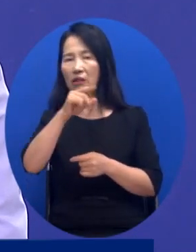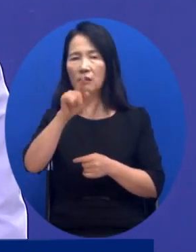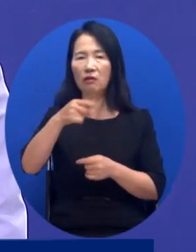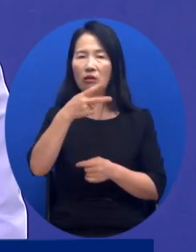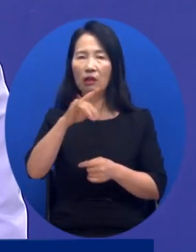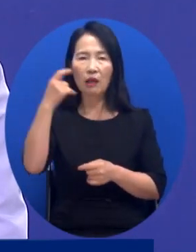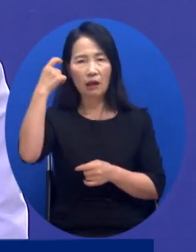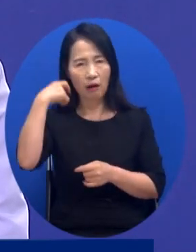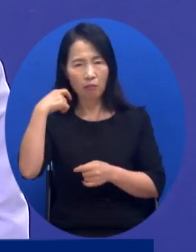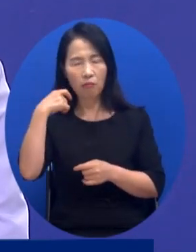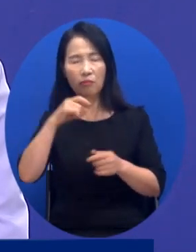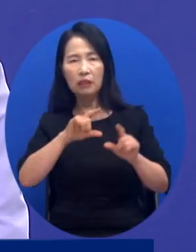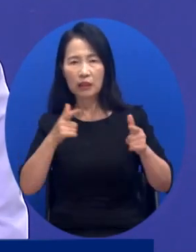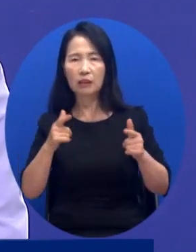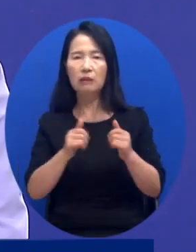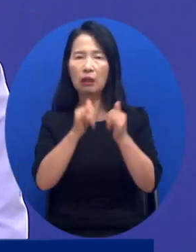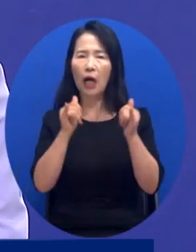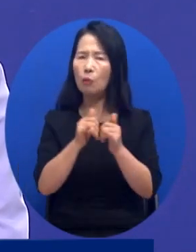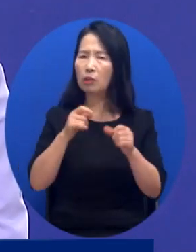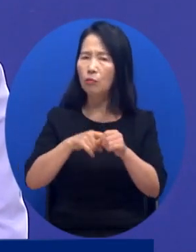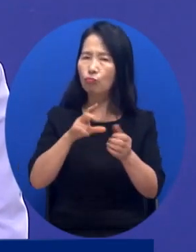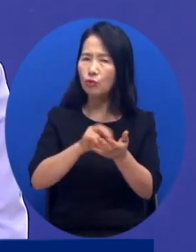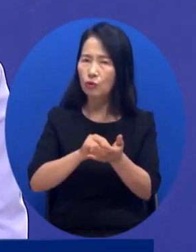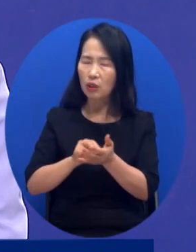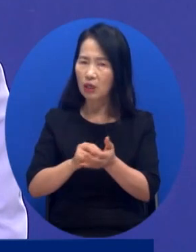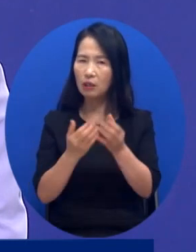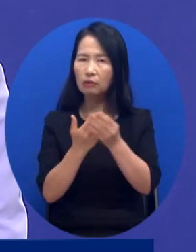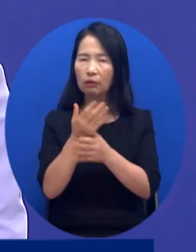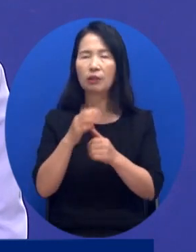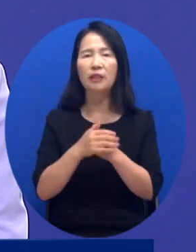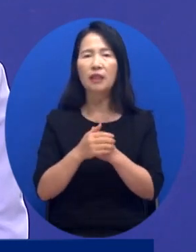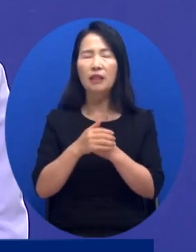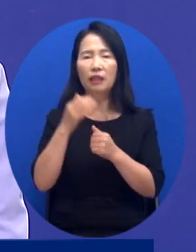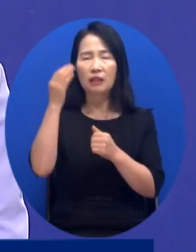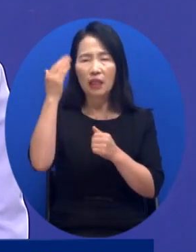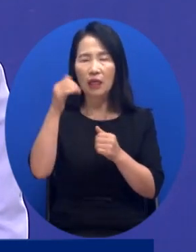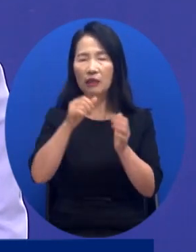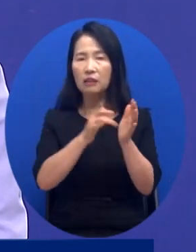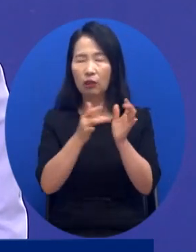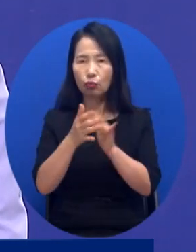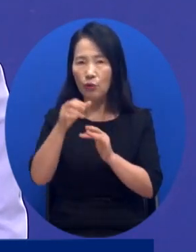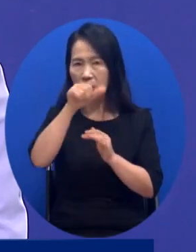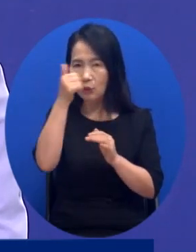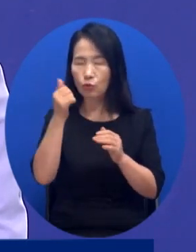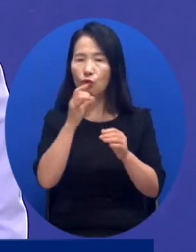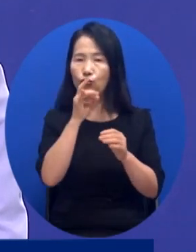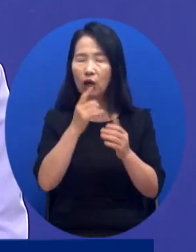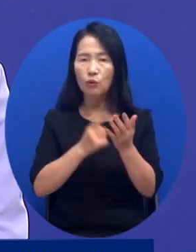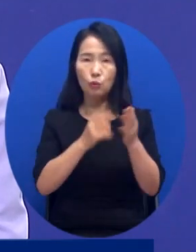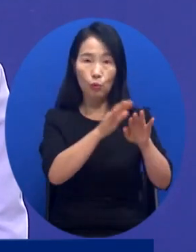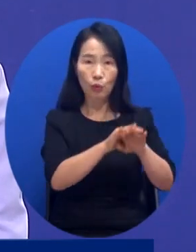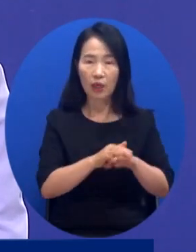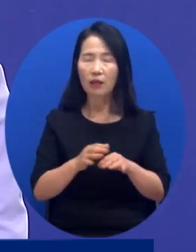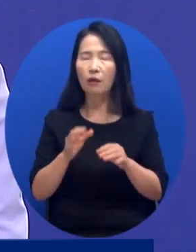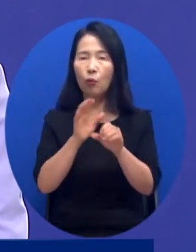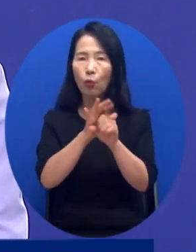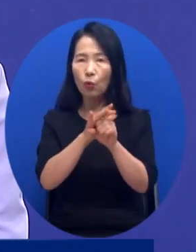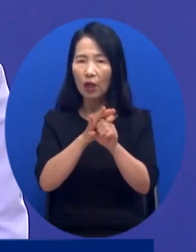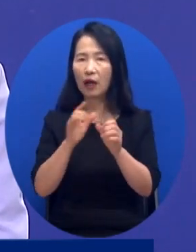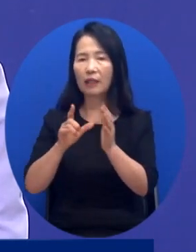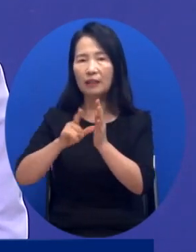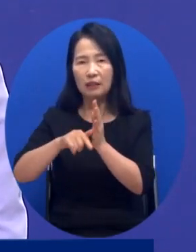문제가 발생하고 있습니다. 이런 가운데 대한예수교장로회 중앙총회가 코로나 시대 속 화해와 회복을 위한